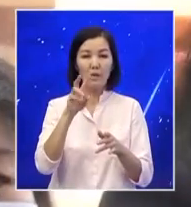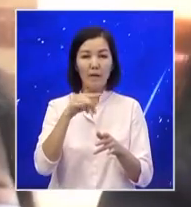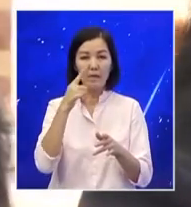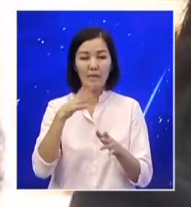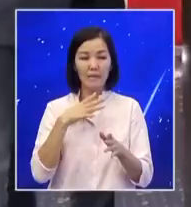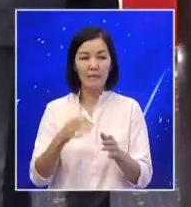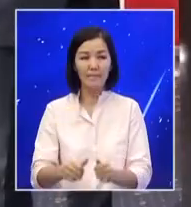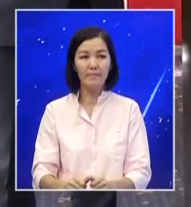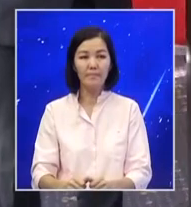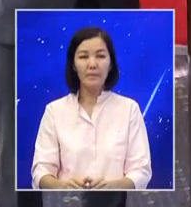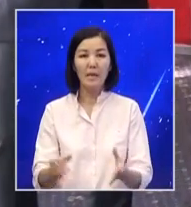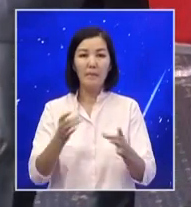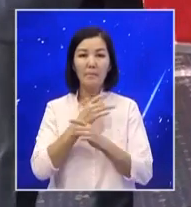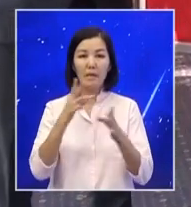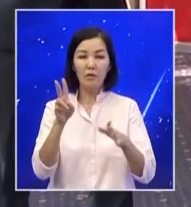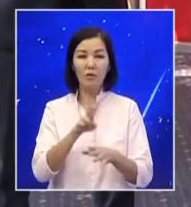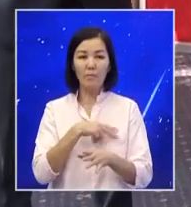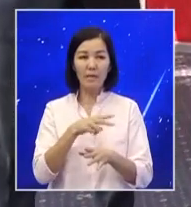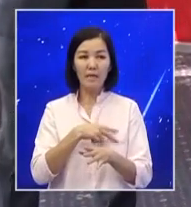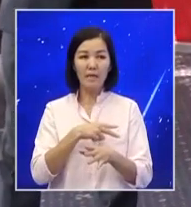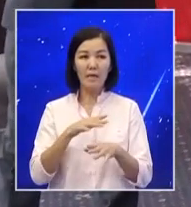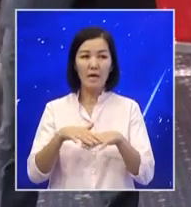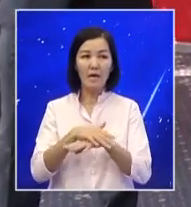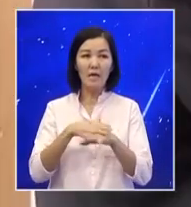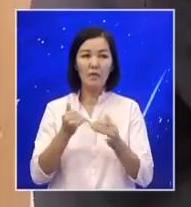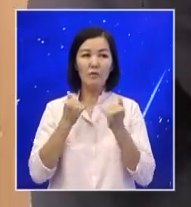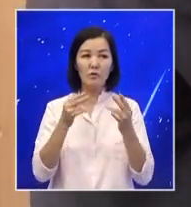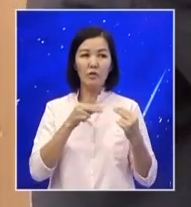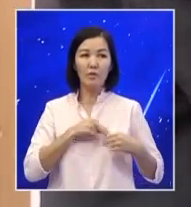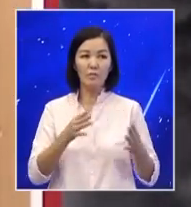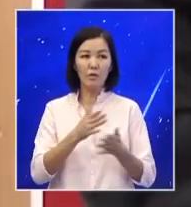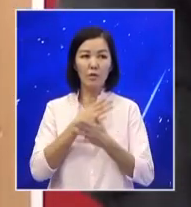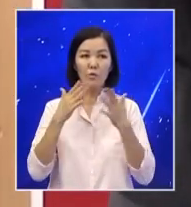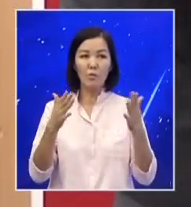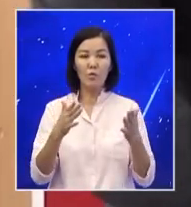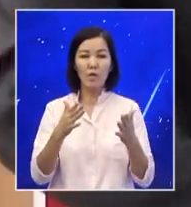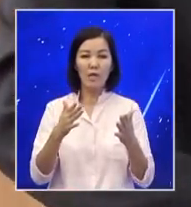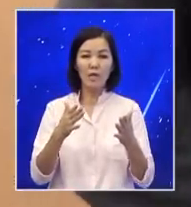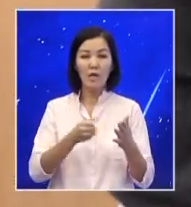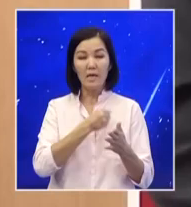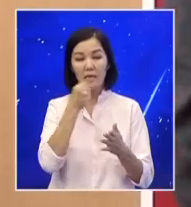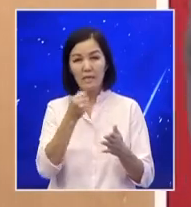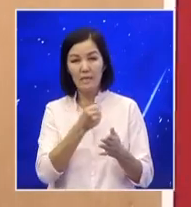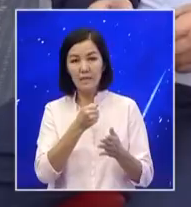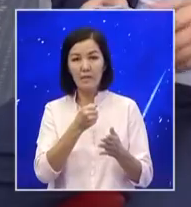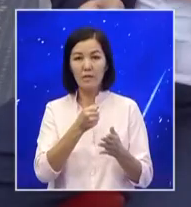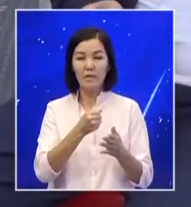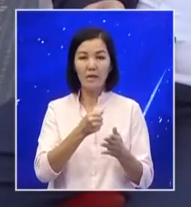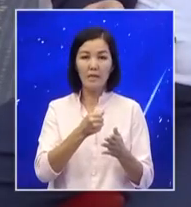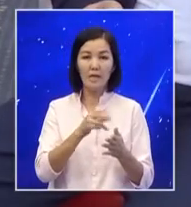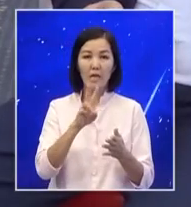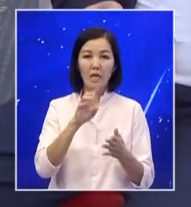деп тұжырымдады. Мерейтойлық медальдарды ел үшін еңбек етіп жүрген үлкен күшіге өз қолымен табыстады. Қатарында